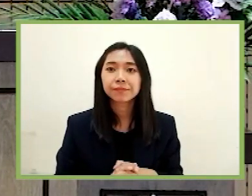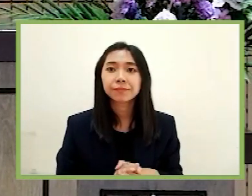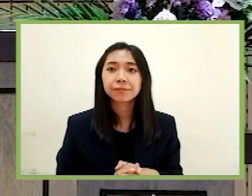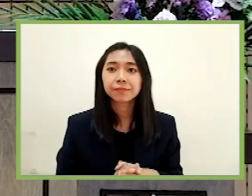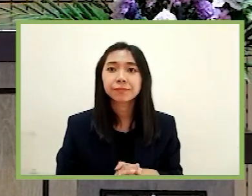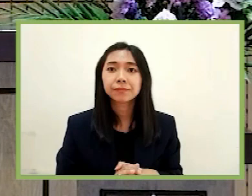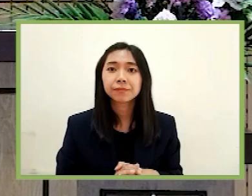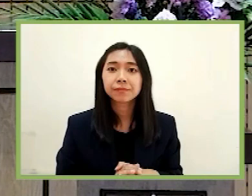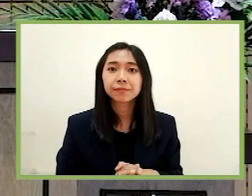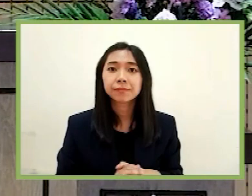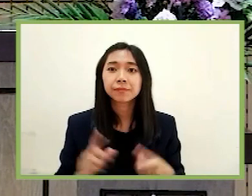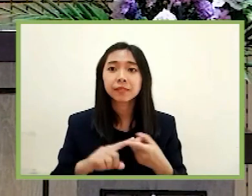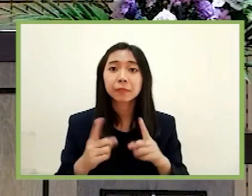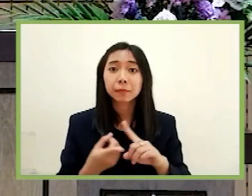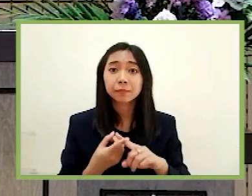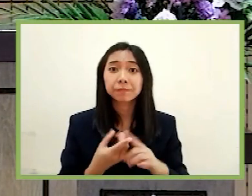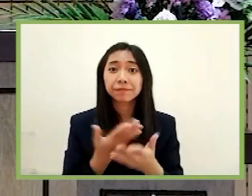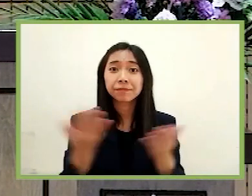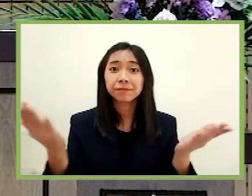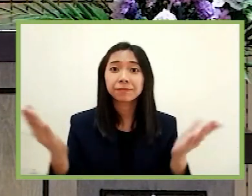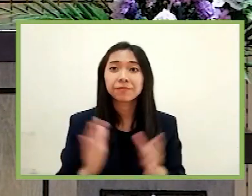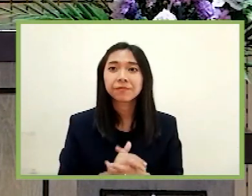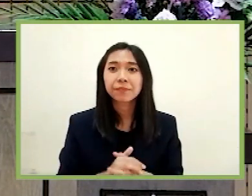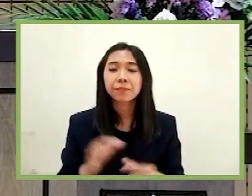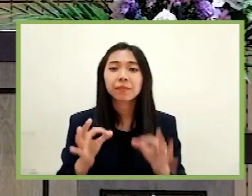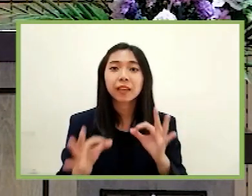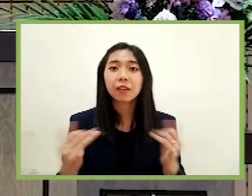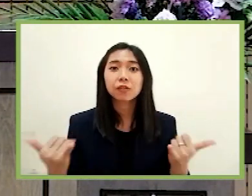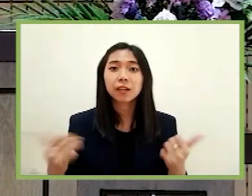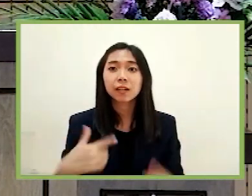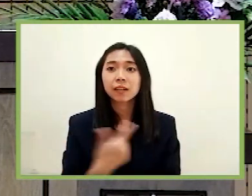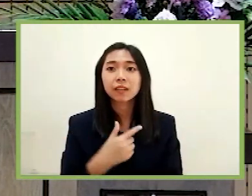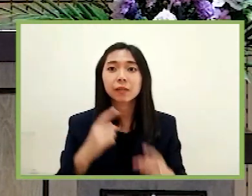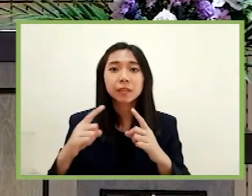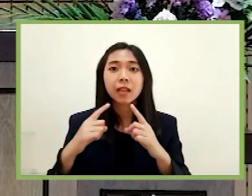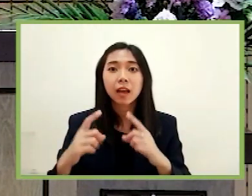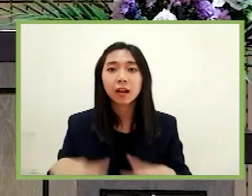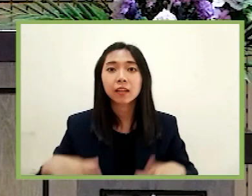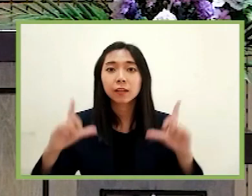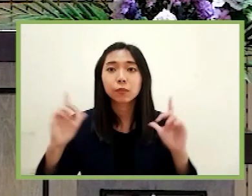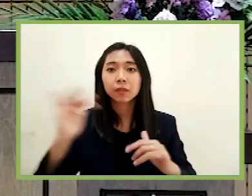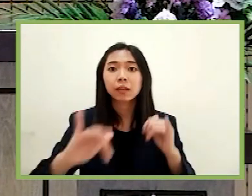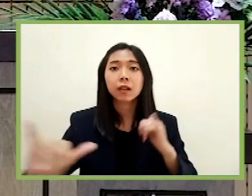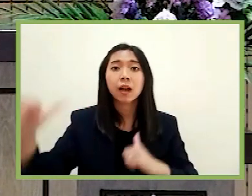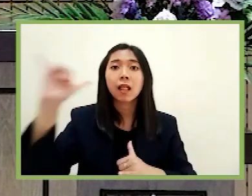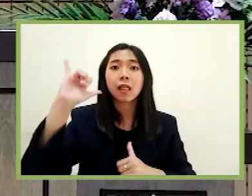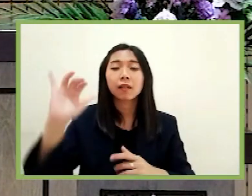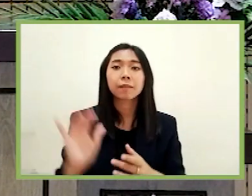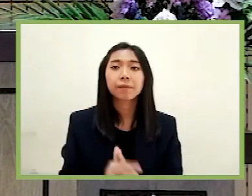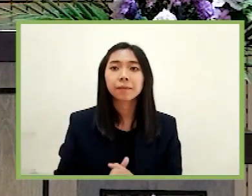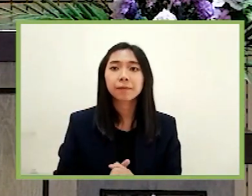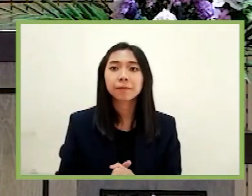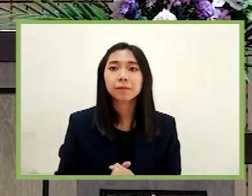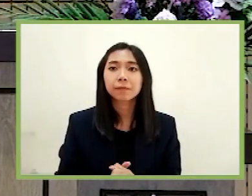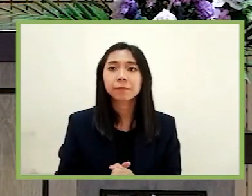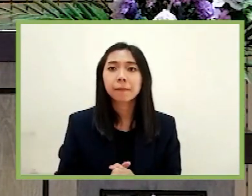sesudahnya yang dikasihi oleh Tuhan Kalau hari ini kita bicara tentang hidup yang abadi itu